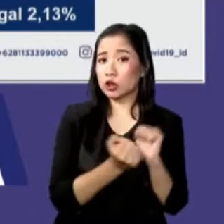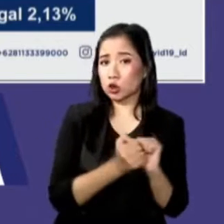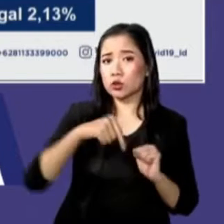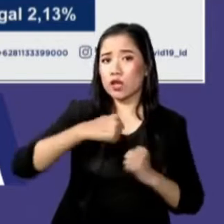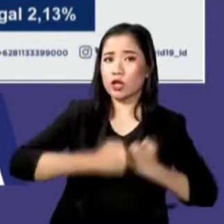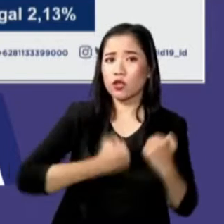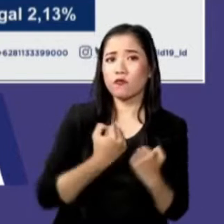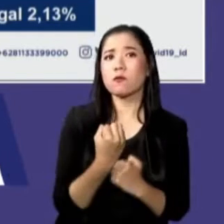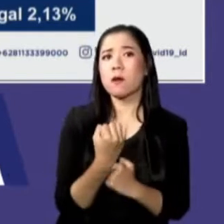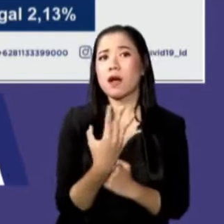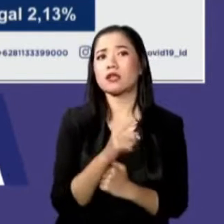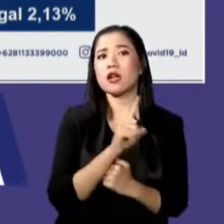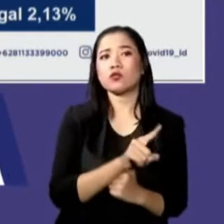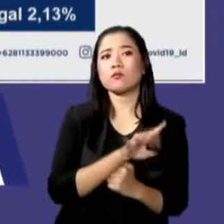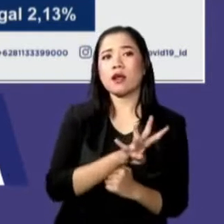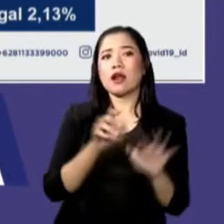mencapai